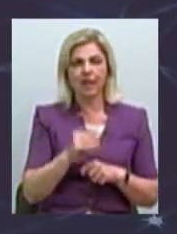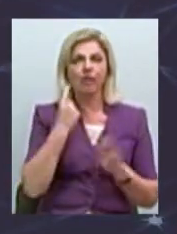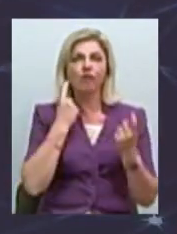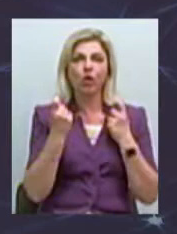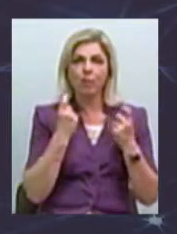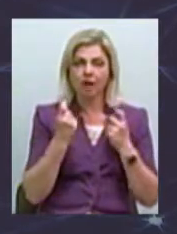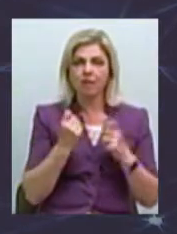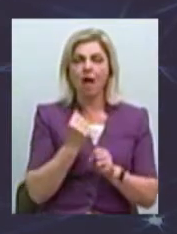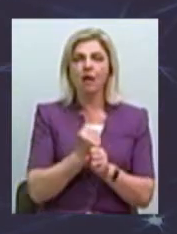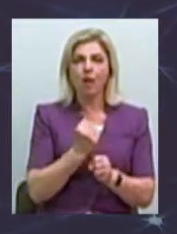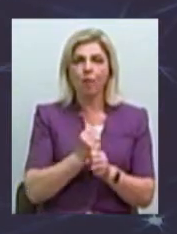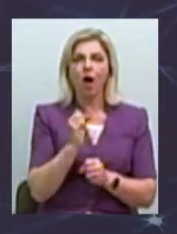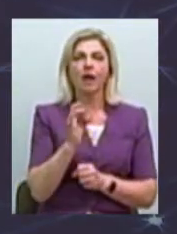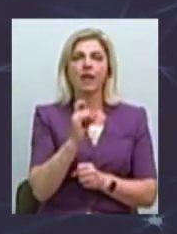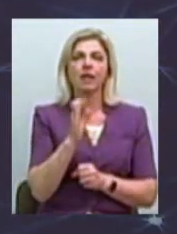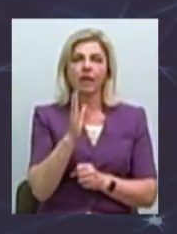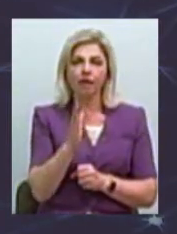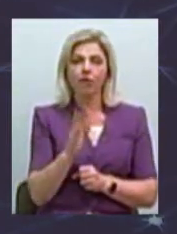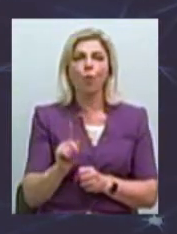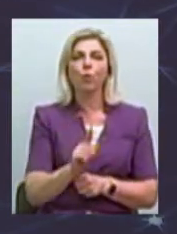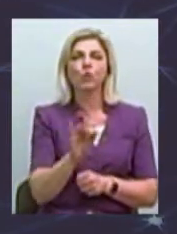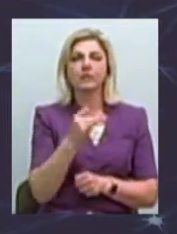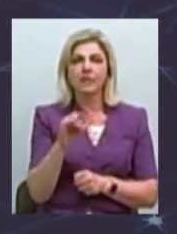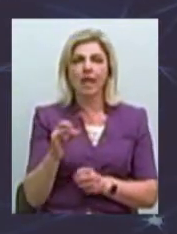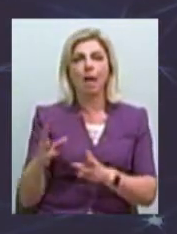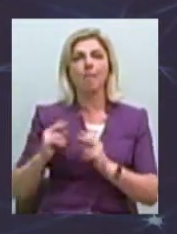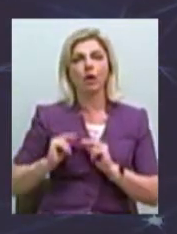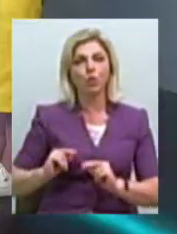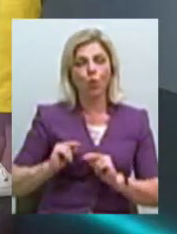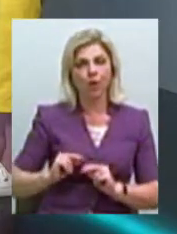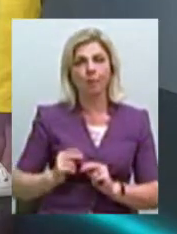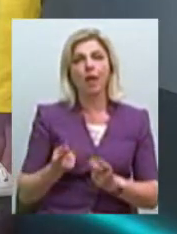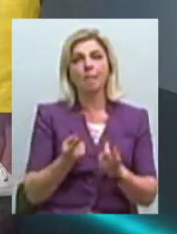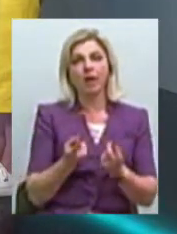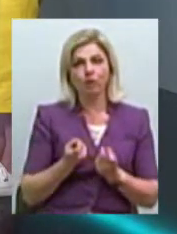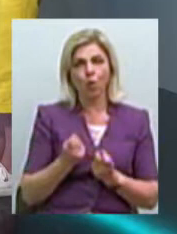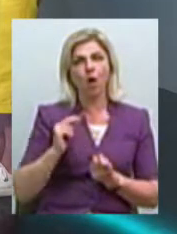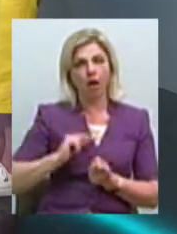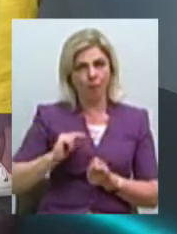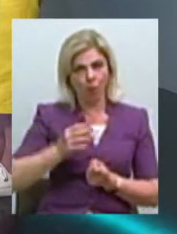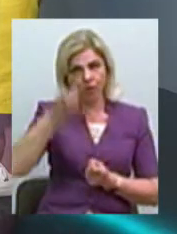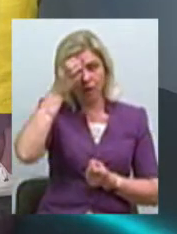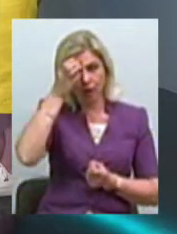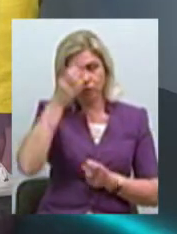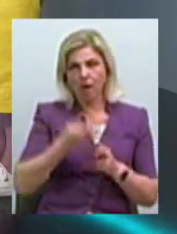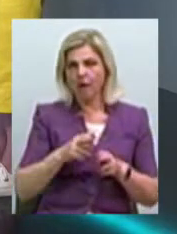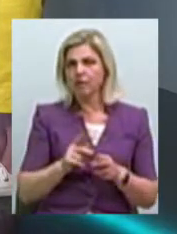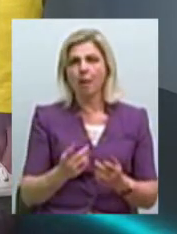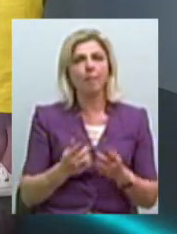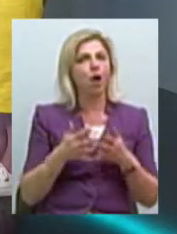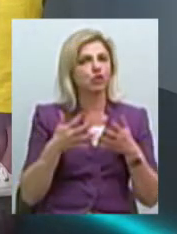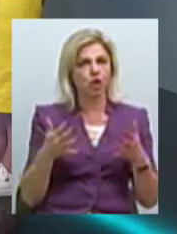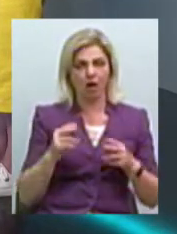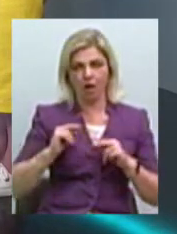данные, поработал в архиве, поработал с музеями, с партнерами, привлек партнеров. Это достаточно большая работа, трудоемкая. Есть так